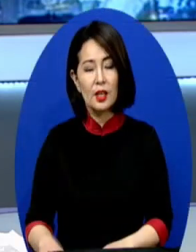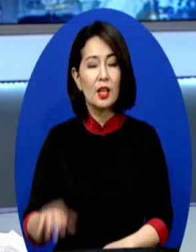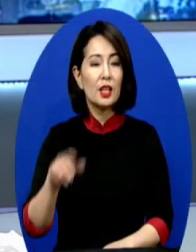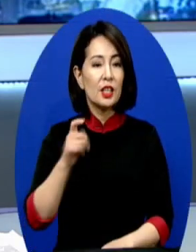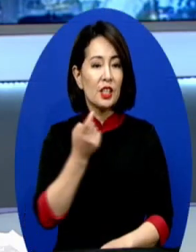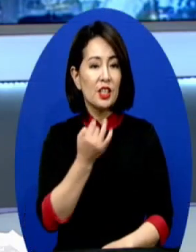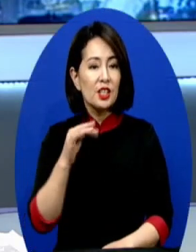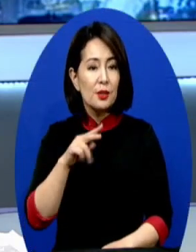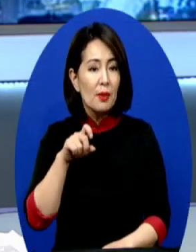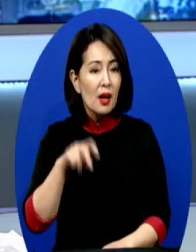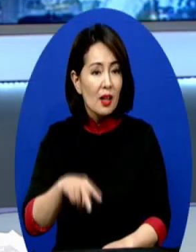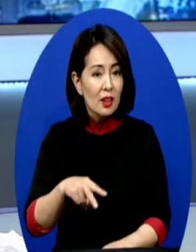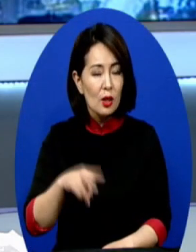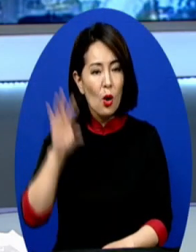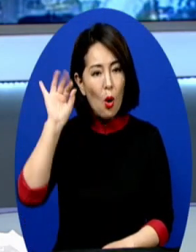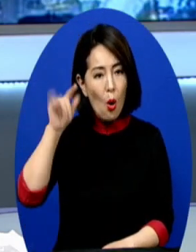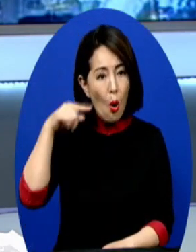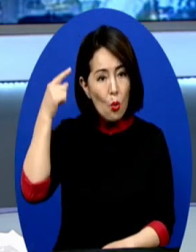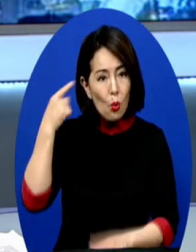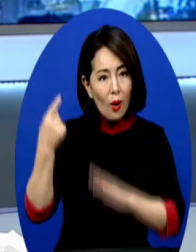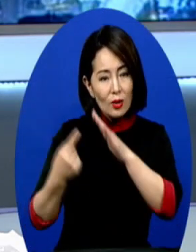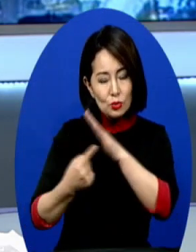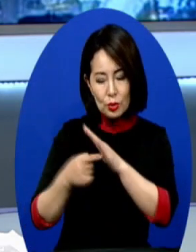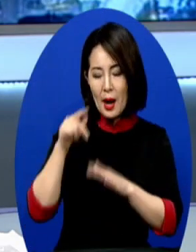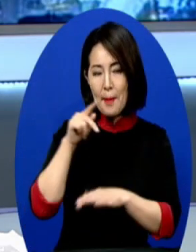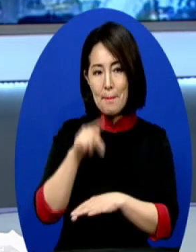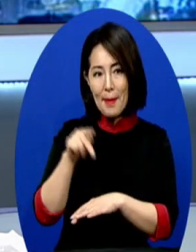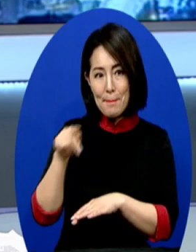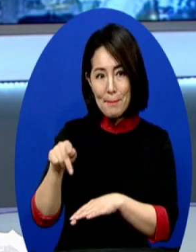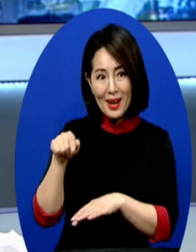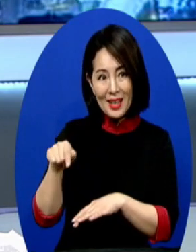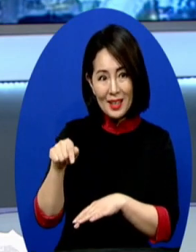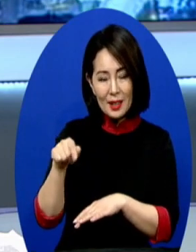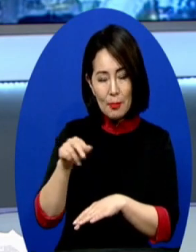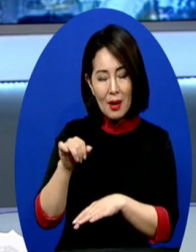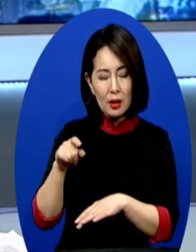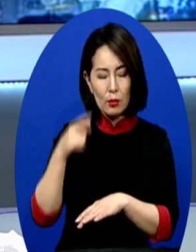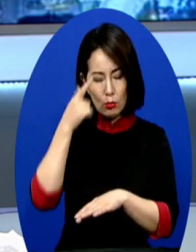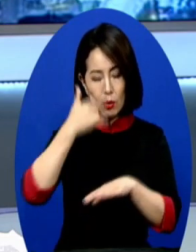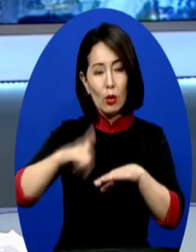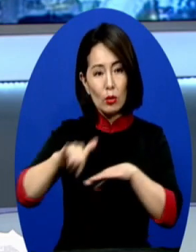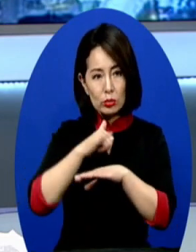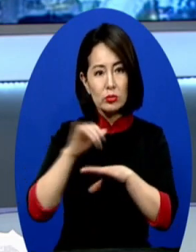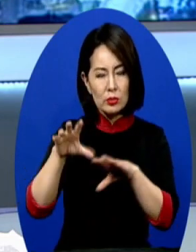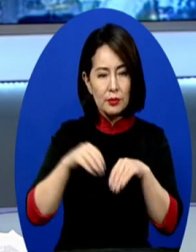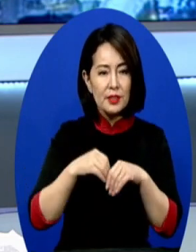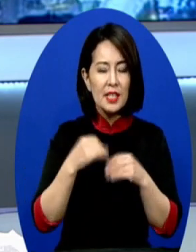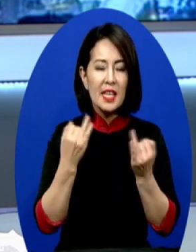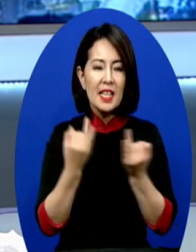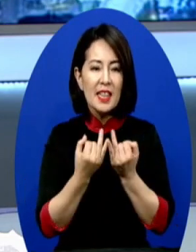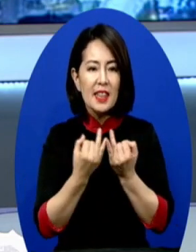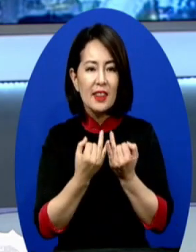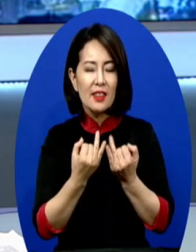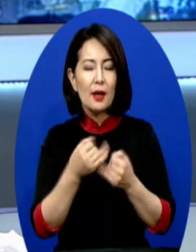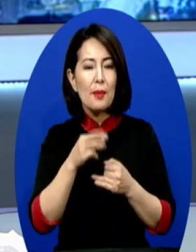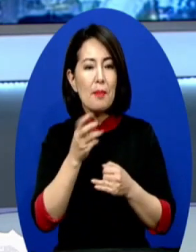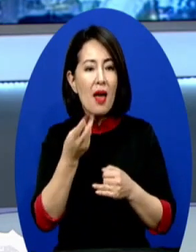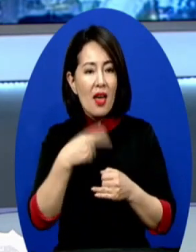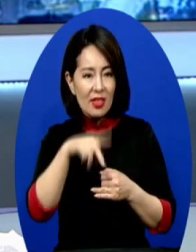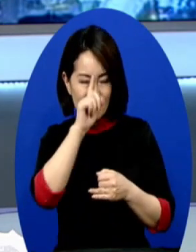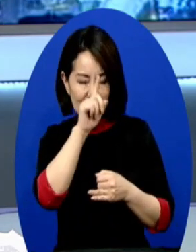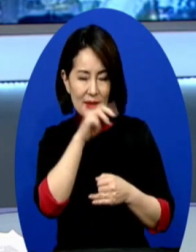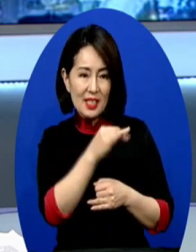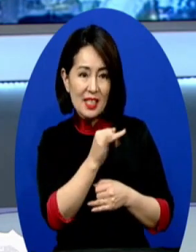Хиймэл оюун ухаанд суурилсан програм эрүүл мэндийн салбартаа тэр дундаа Монгол улсад нэвтэрч эхэллээ. Интермед имлэг Израилийн Зебра компанитай